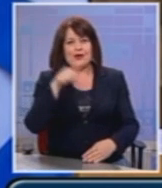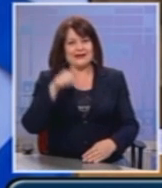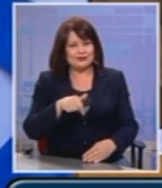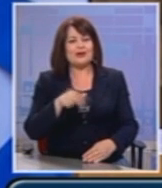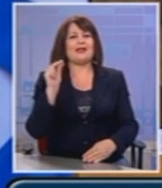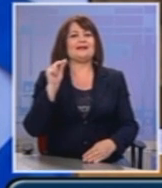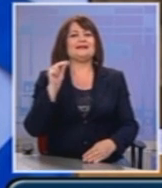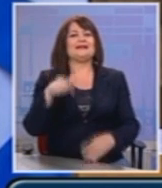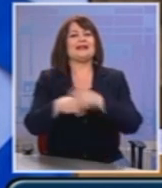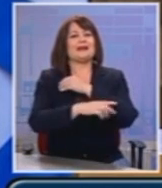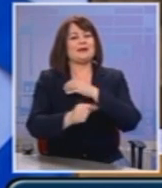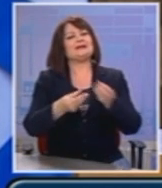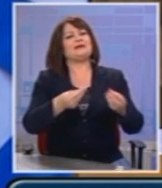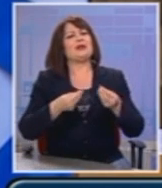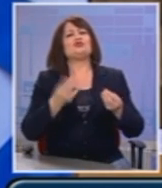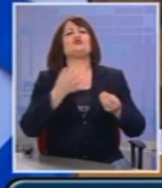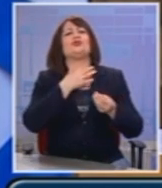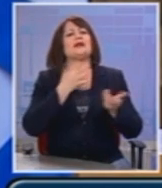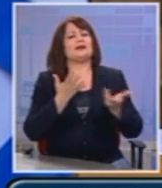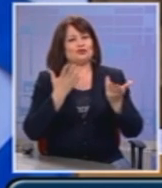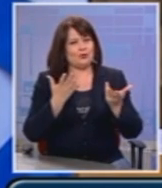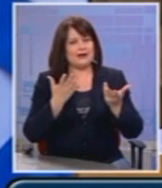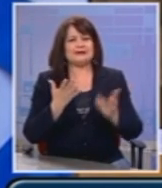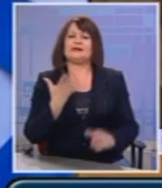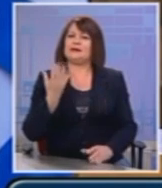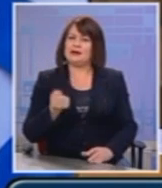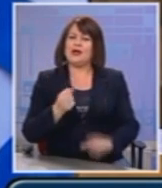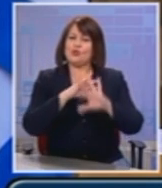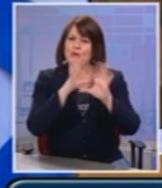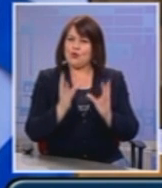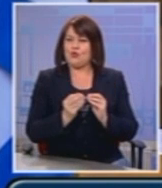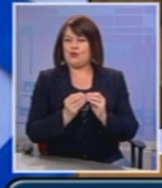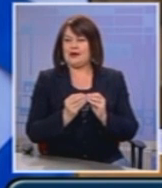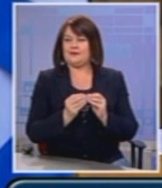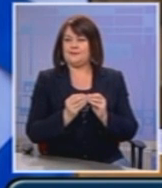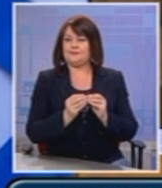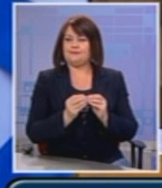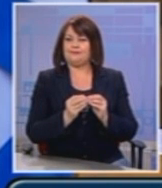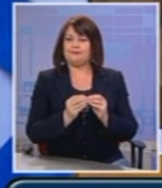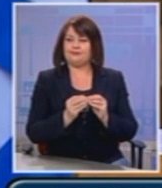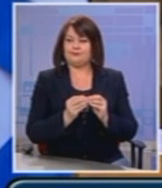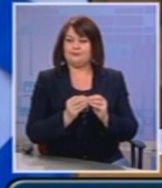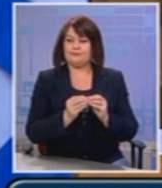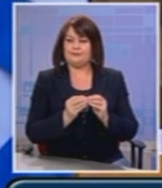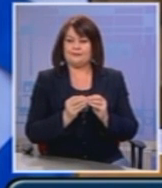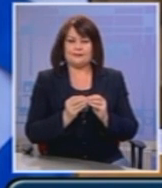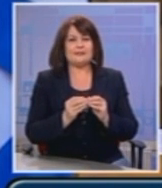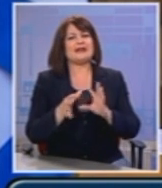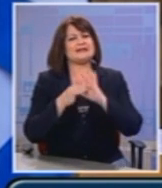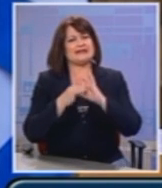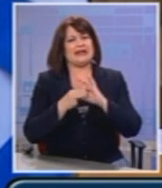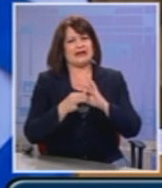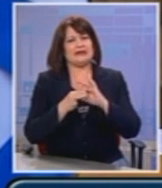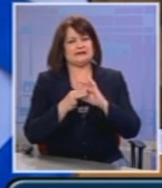δεσμεύουμε και τους γενικούς γραμματείς ώστε να έχουμε πλήρη ε συνεργασία